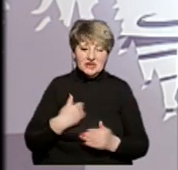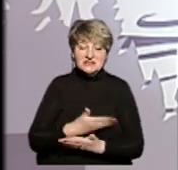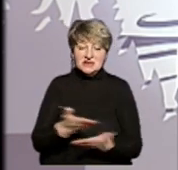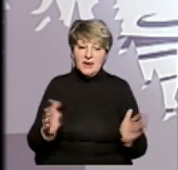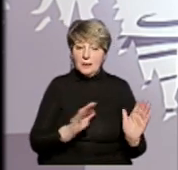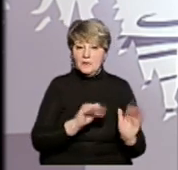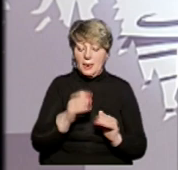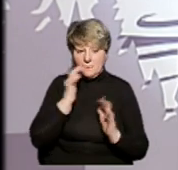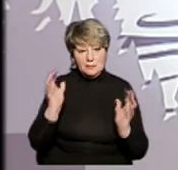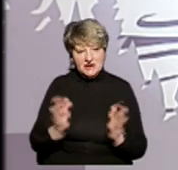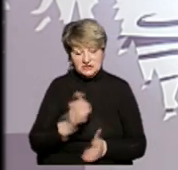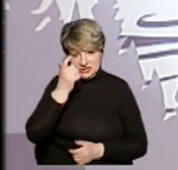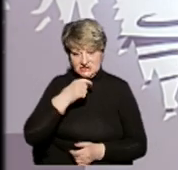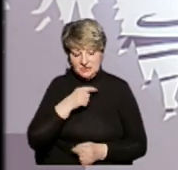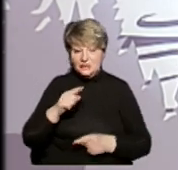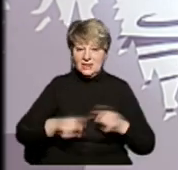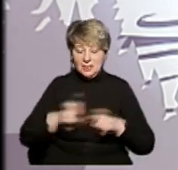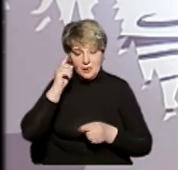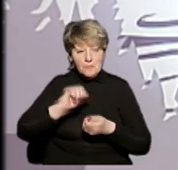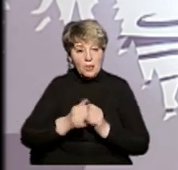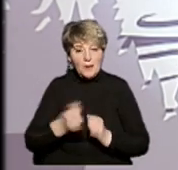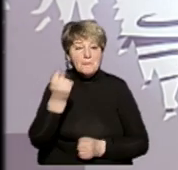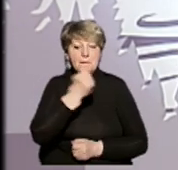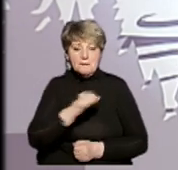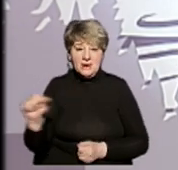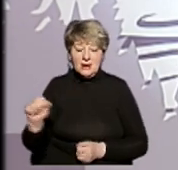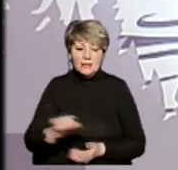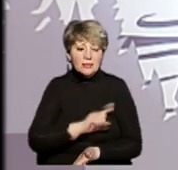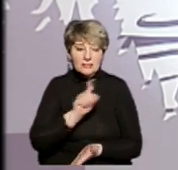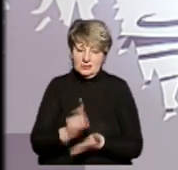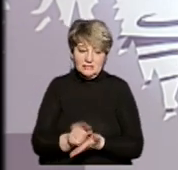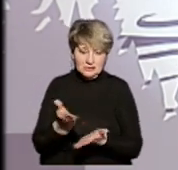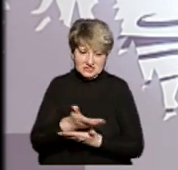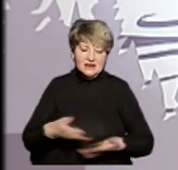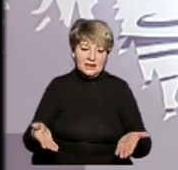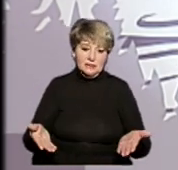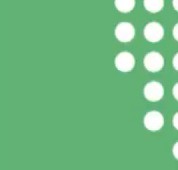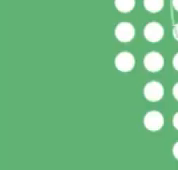ж з вами прощаюся, бережіть себе і рідних, і пам'ятайте, перемога неодмінно буде за нами.